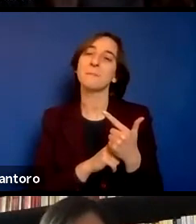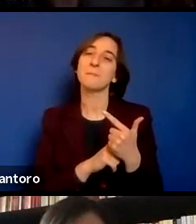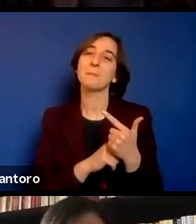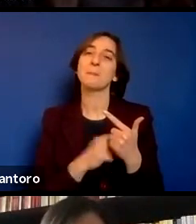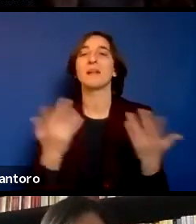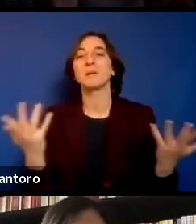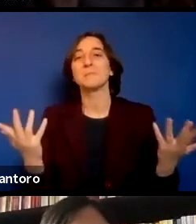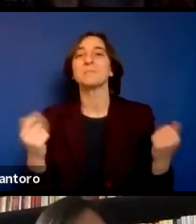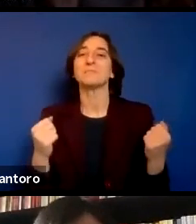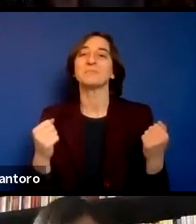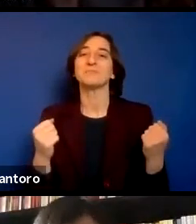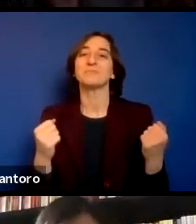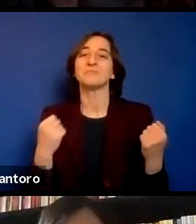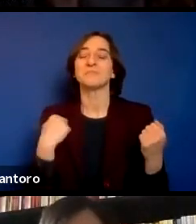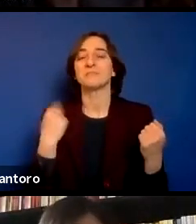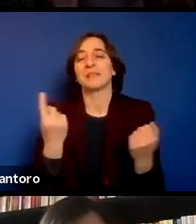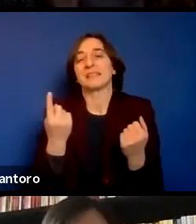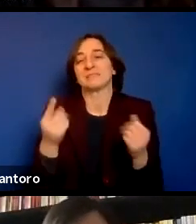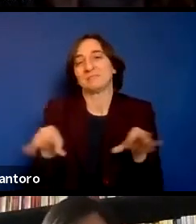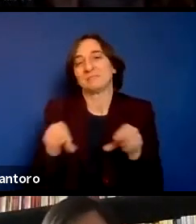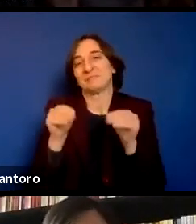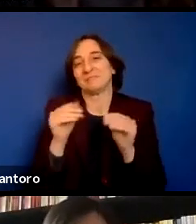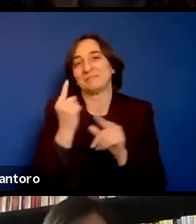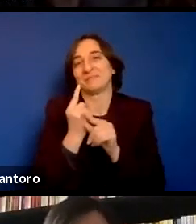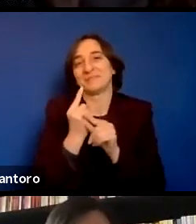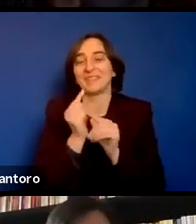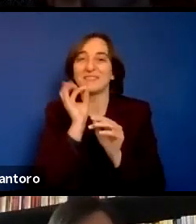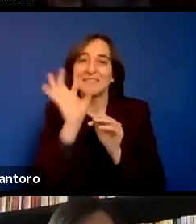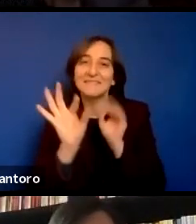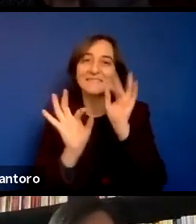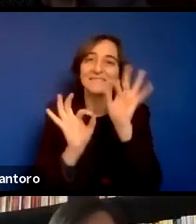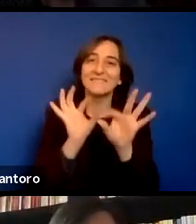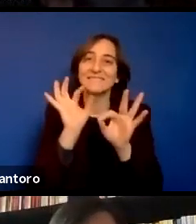delle annotazioni di carattere tecnico e di servizio.